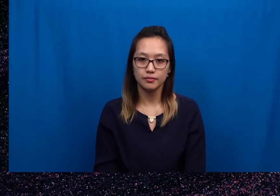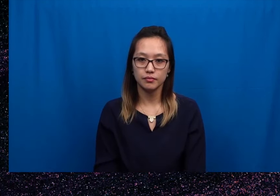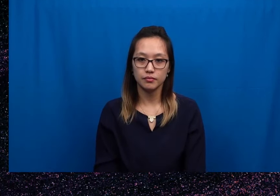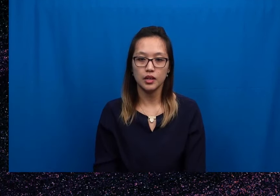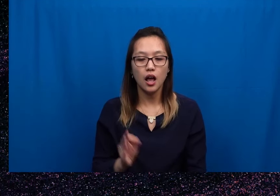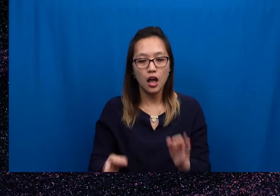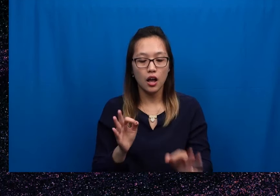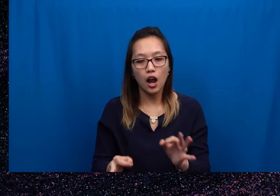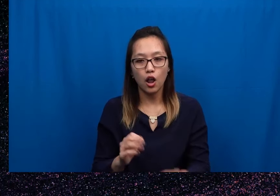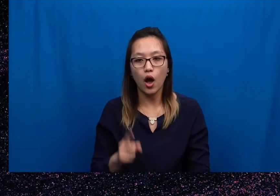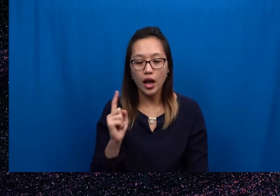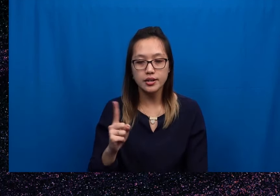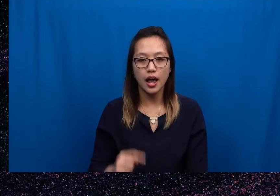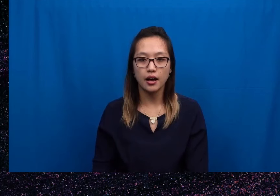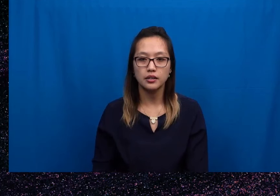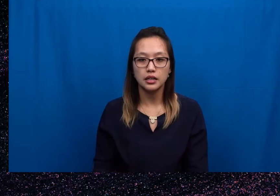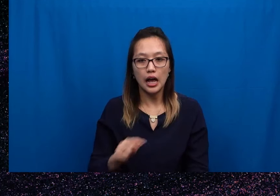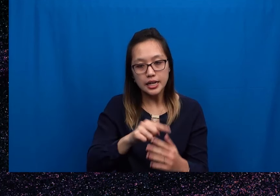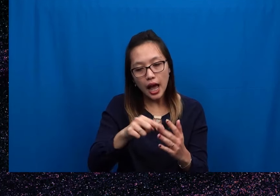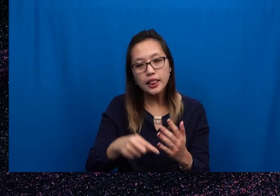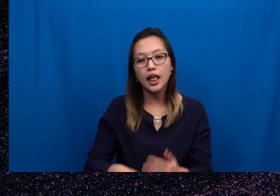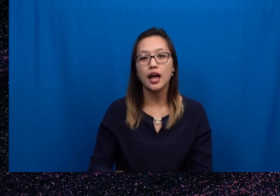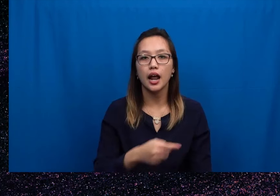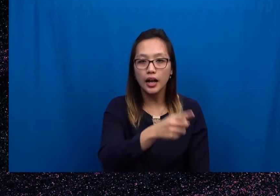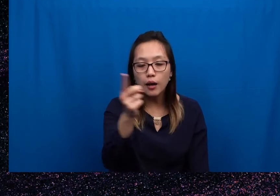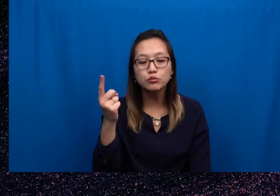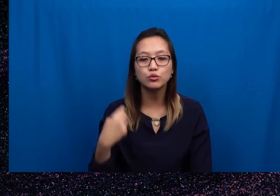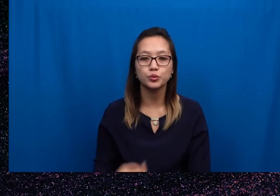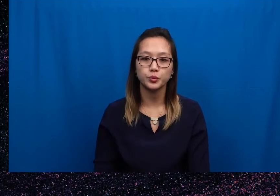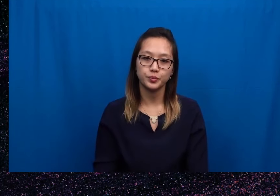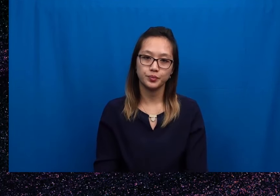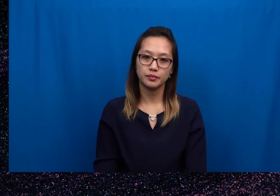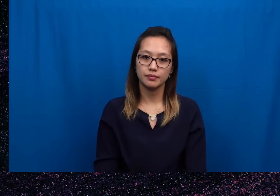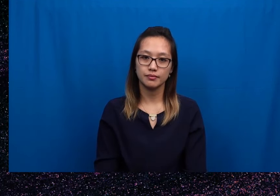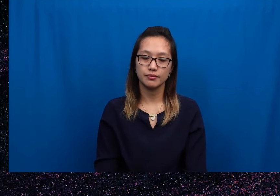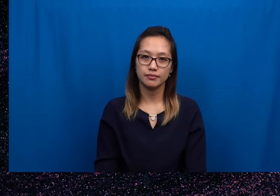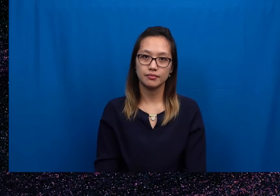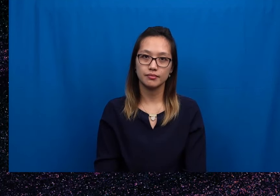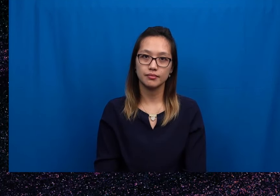Kalau ada di antara Bapak Ibu Saudara sekalian,